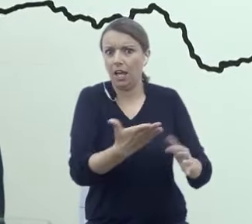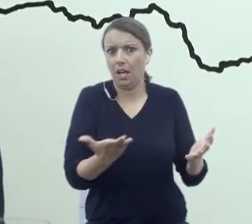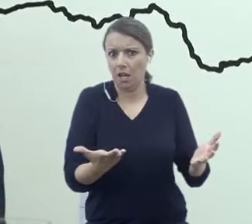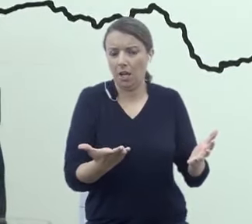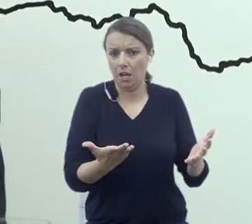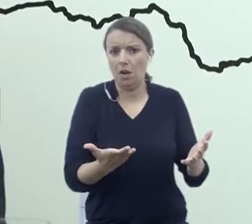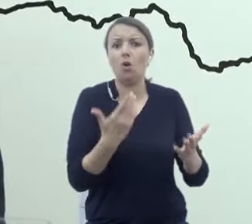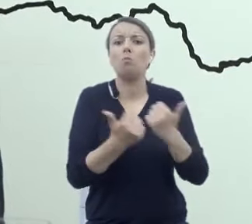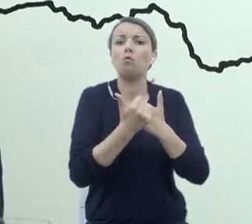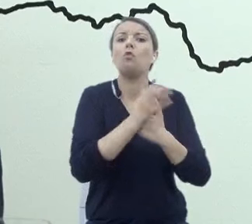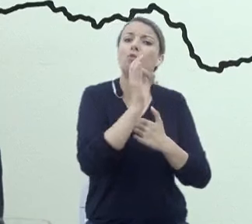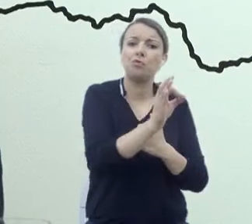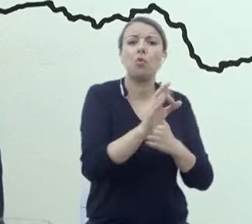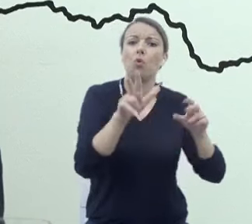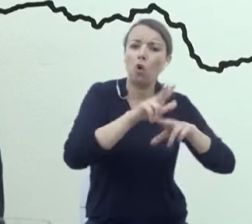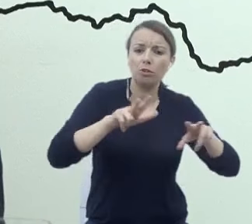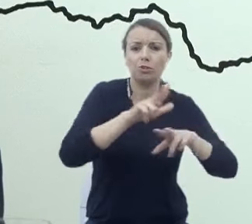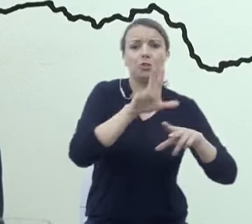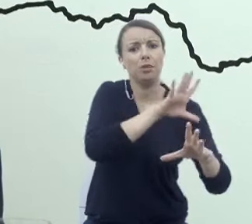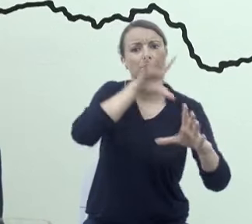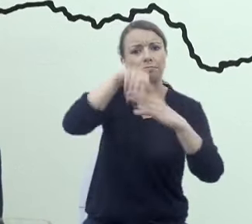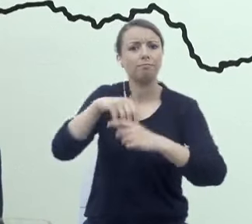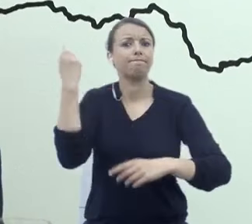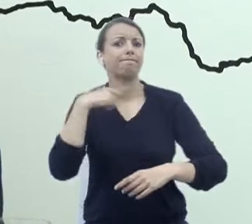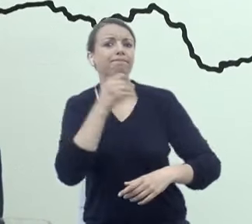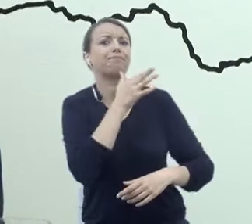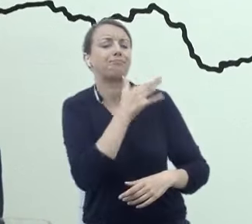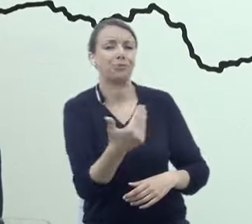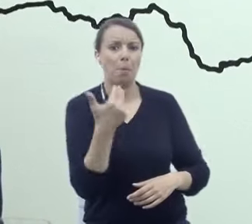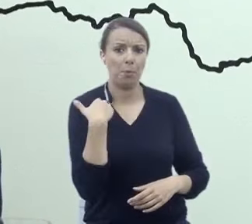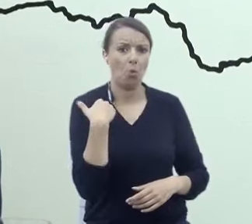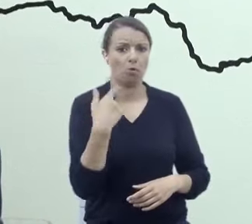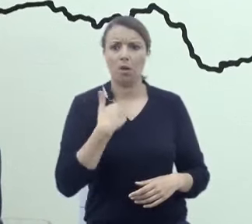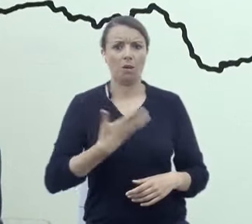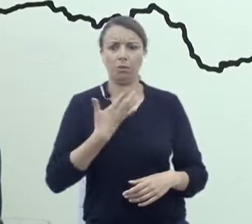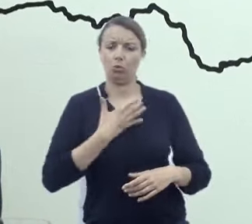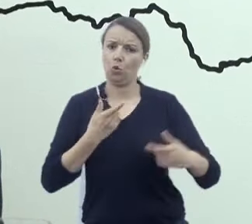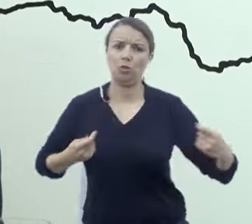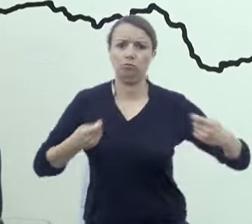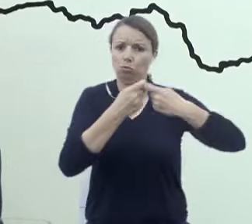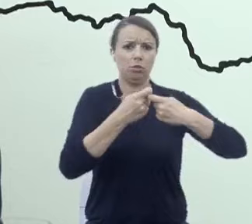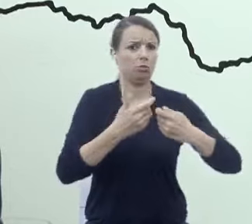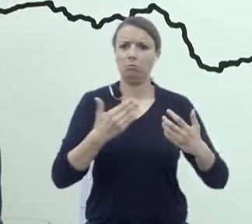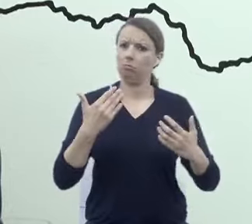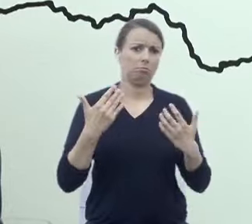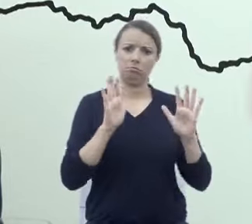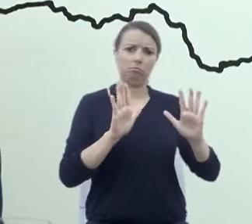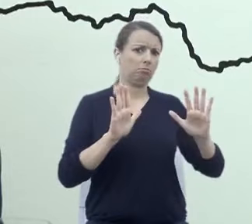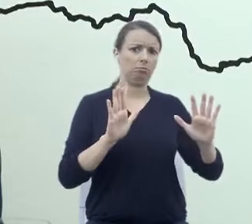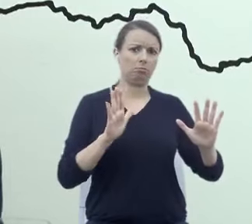której uczestniczyli ich krewni. Natomiast czuję współczucie dla